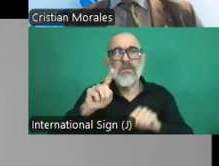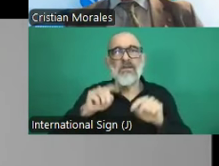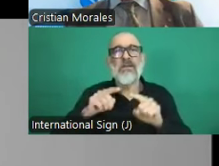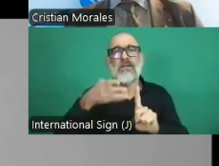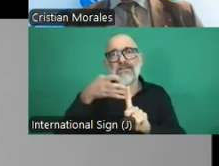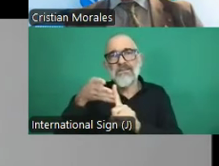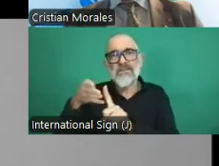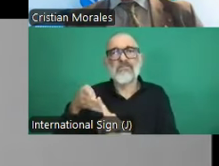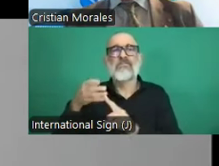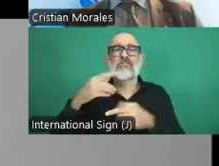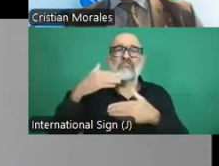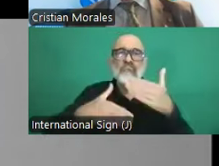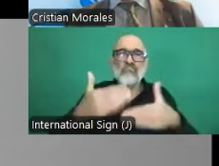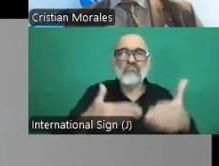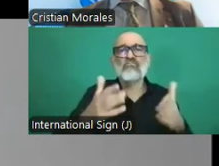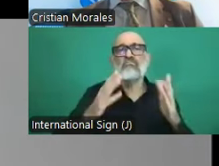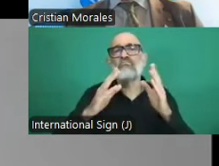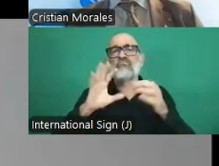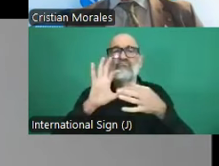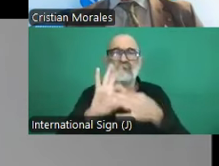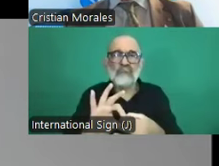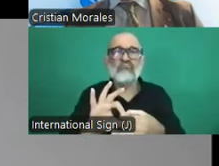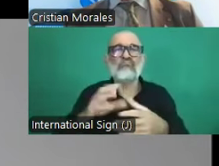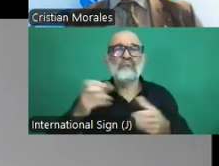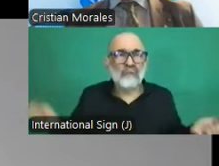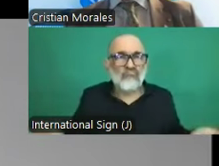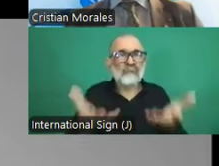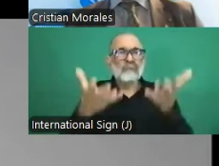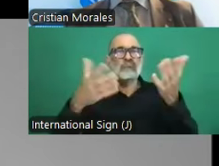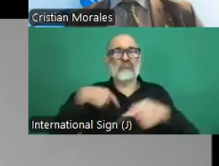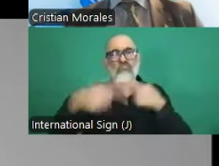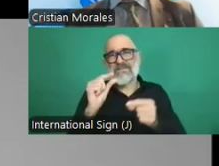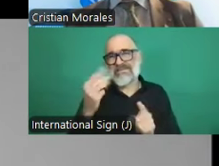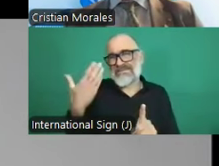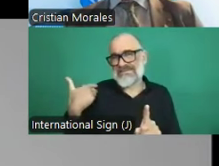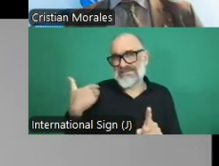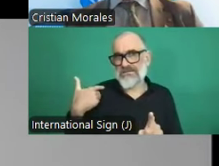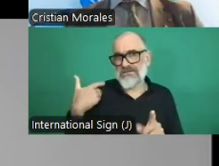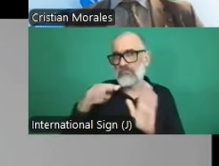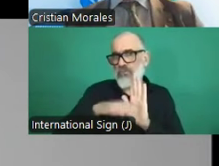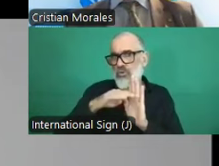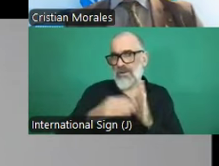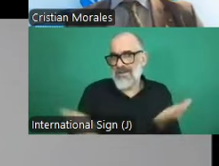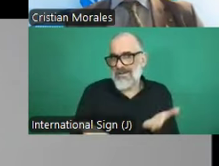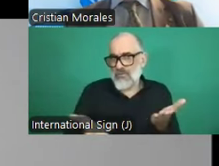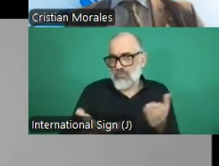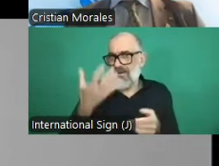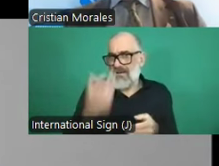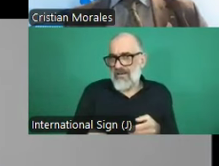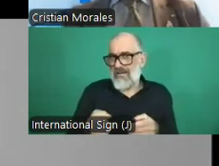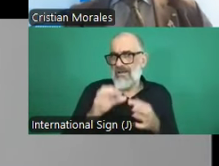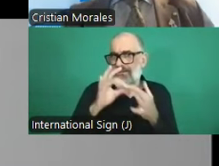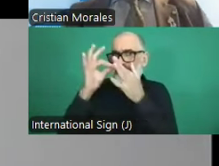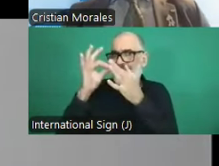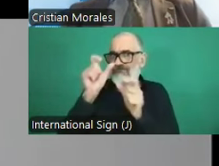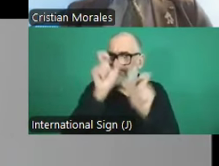les Especialistas, traitements. Nous que avons visa lancé il y a peu mobilizar de temps le programme conjunto de recursos público e privados et nous que avons fazem parte do désormais des sistema de